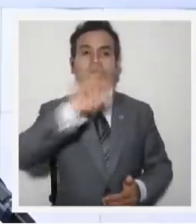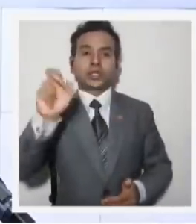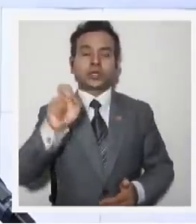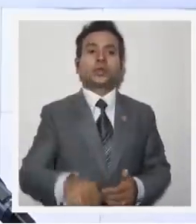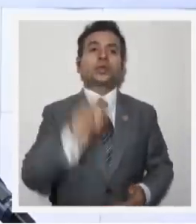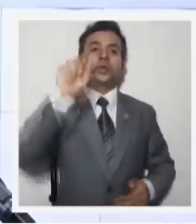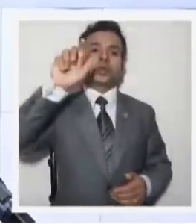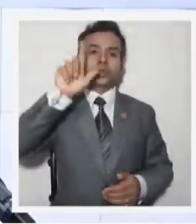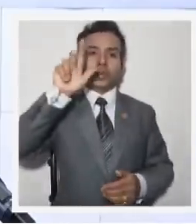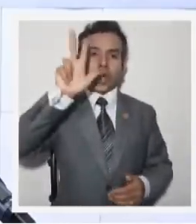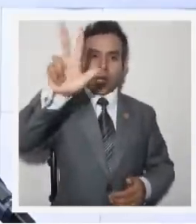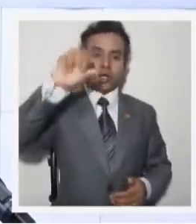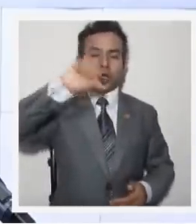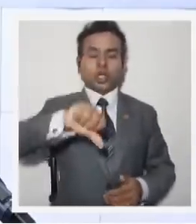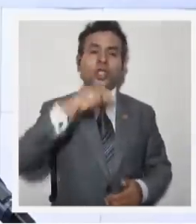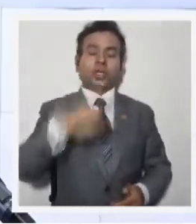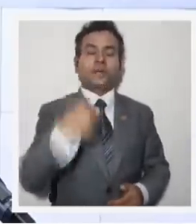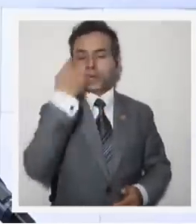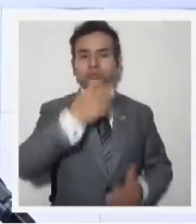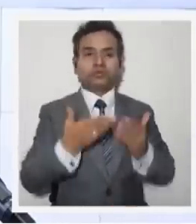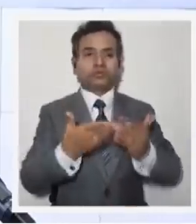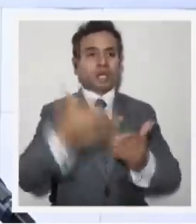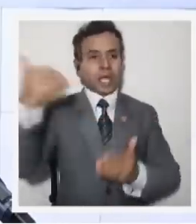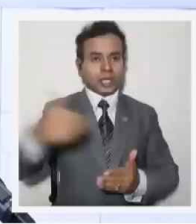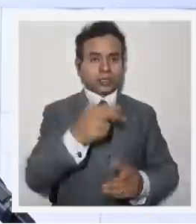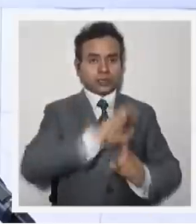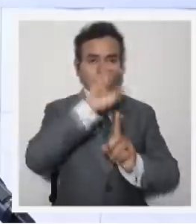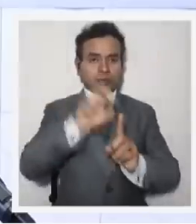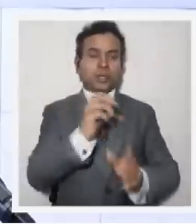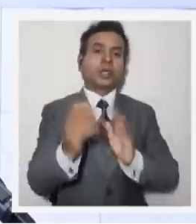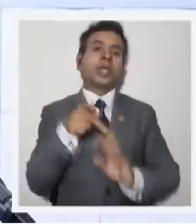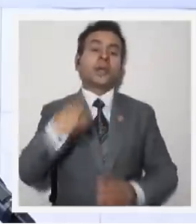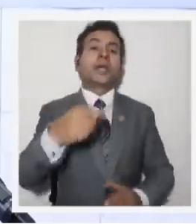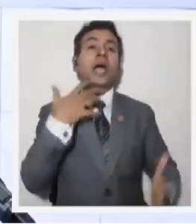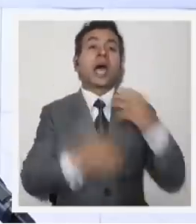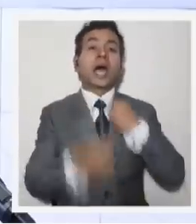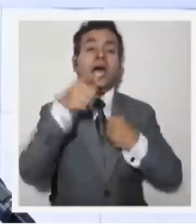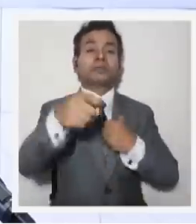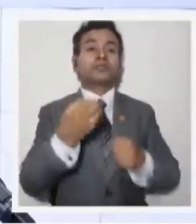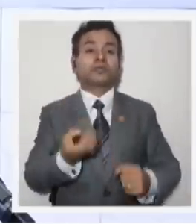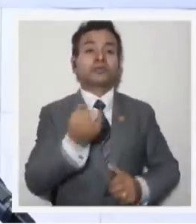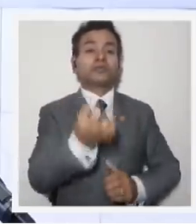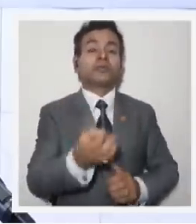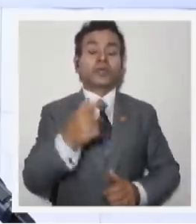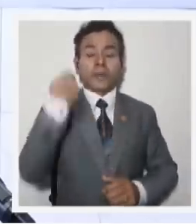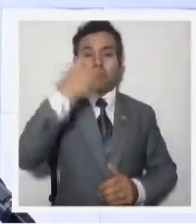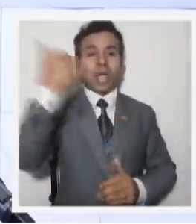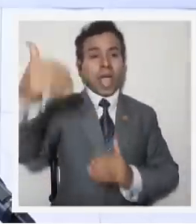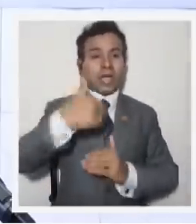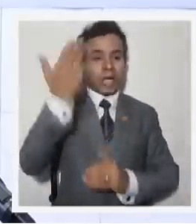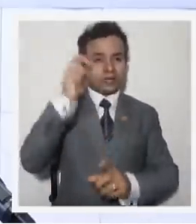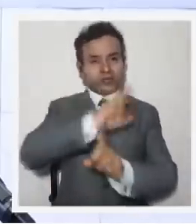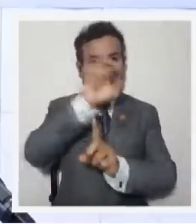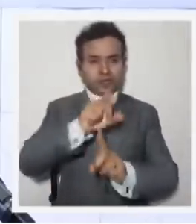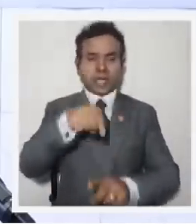3,30,783 জনকে এবং সমুদ্রবন্দরে 17,889 জনকে। এবং এ পর্যন্ত আমাদের অনেক আগে রেলওয়ে ক্যান্টনমেন্ট